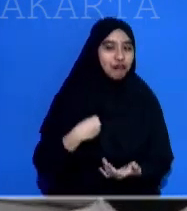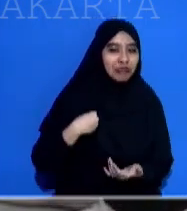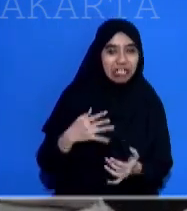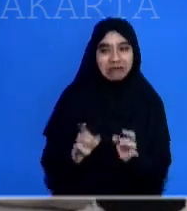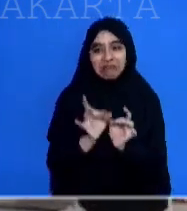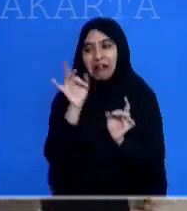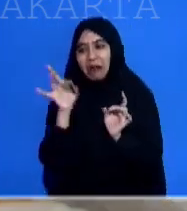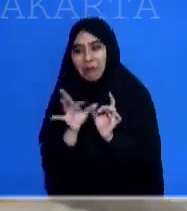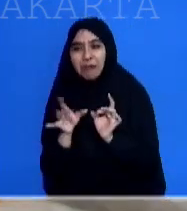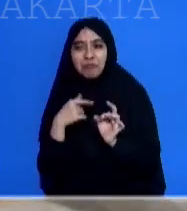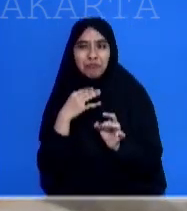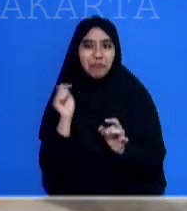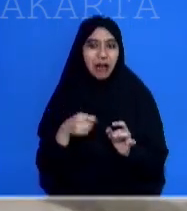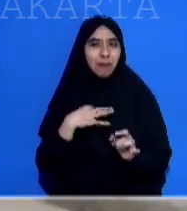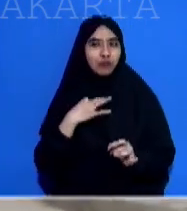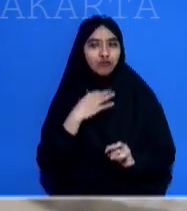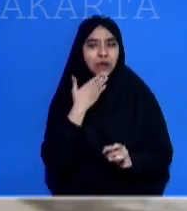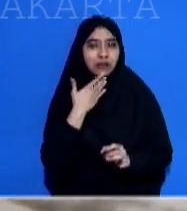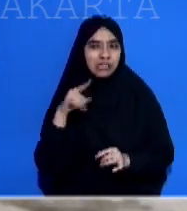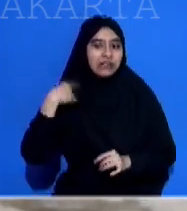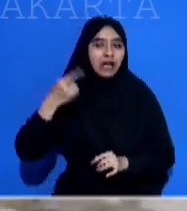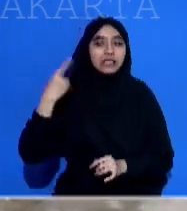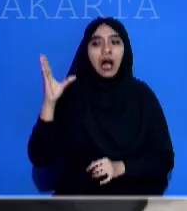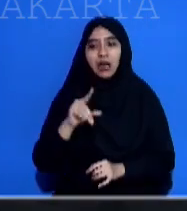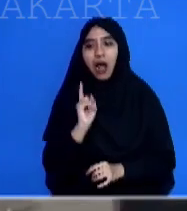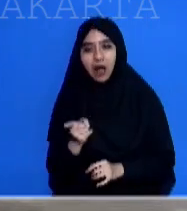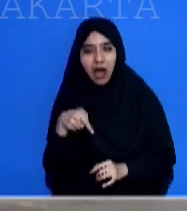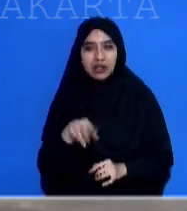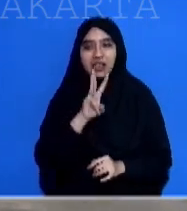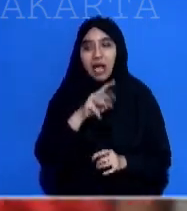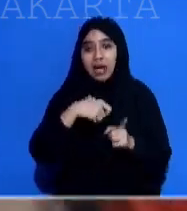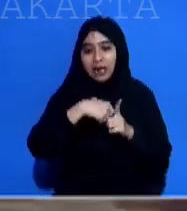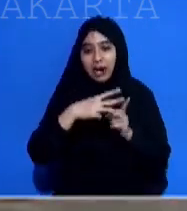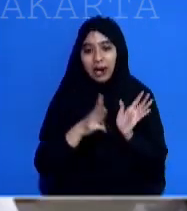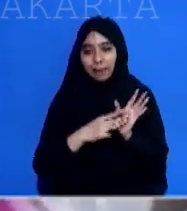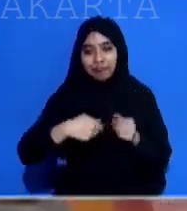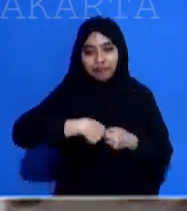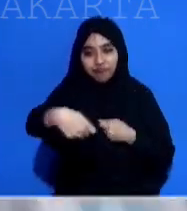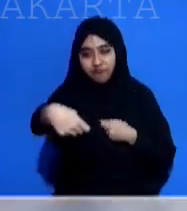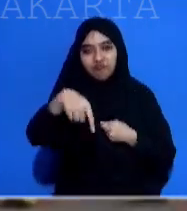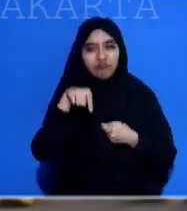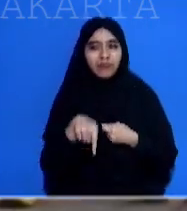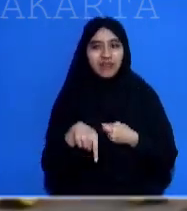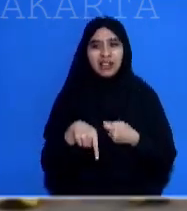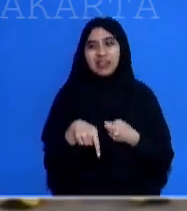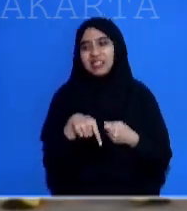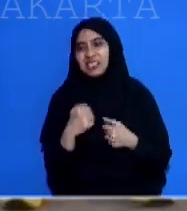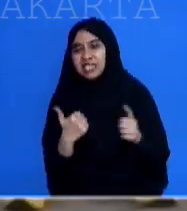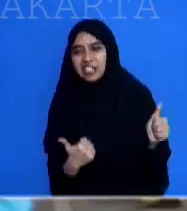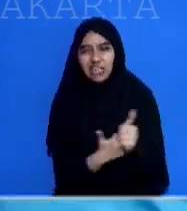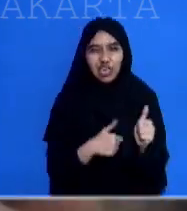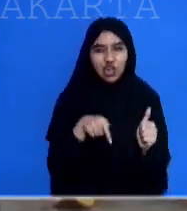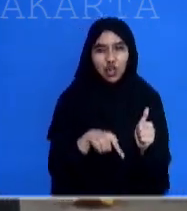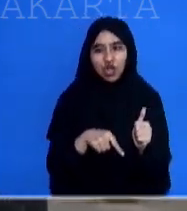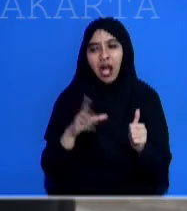sehari-hari menempuh rute sekitar 3 km para peserta nampak antusias mengikuti peringatan Mayday ini selain untuk memperingati hari